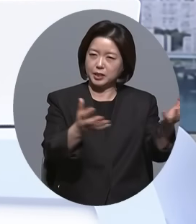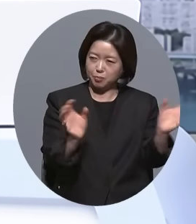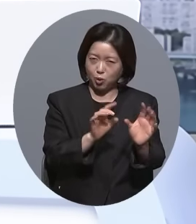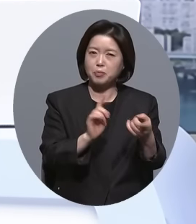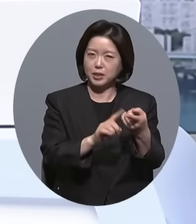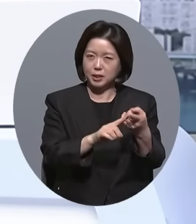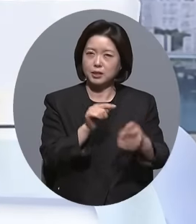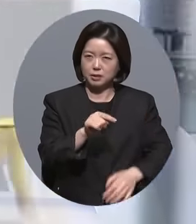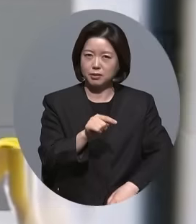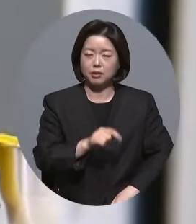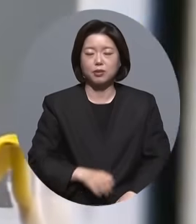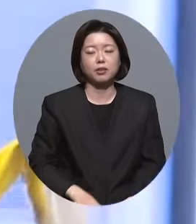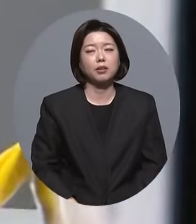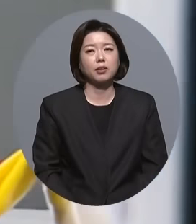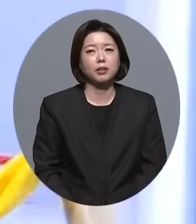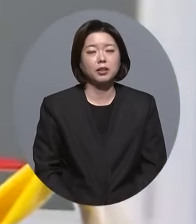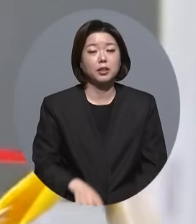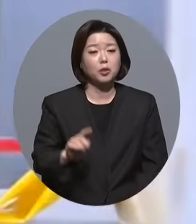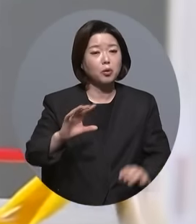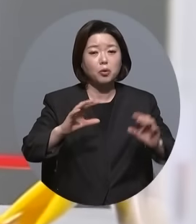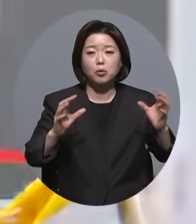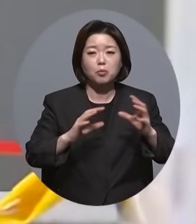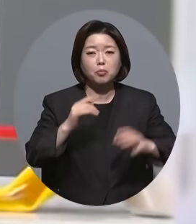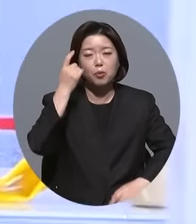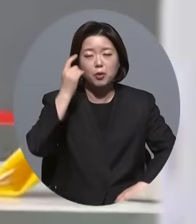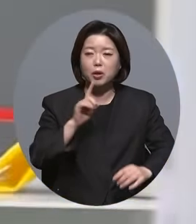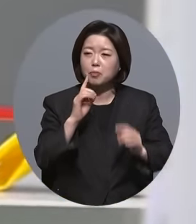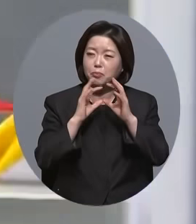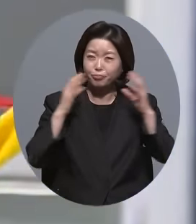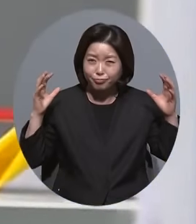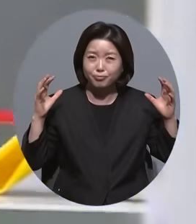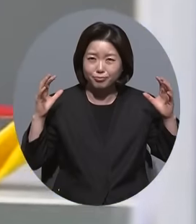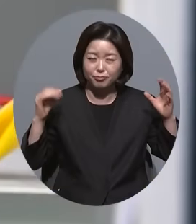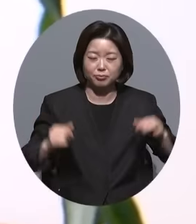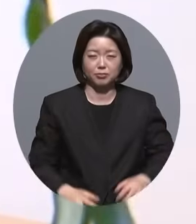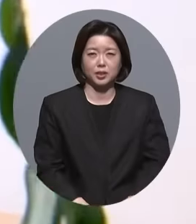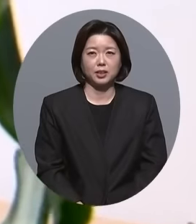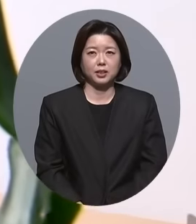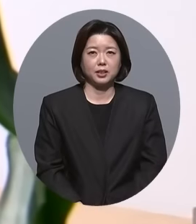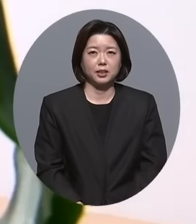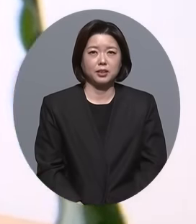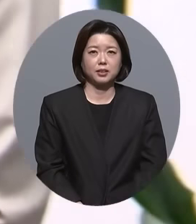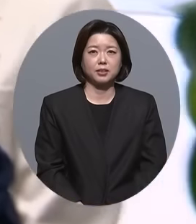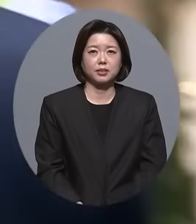왜 모임이 있었냐에 대해서 여러 가지 설왕설래가 있는데요. 네. 사실은 이제 그